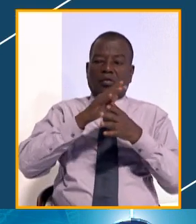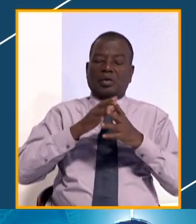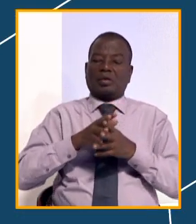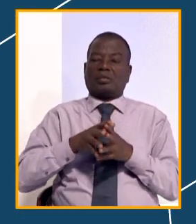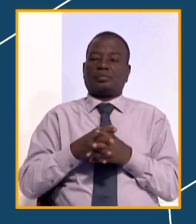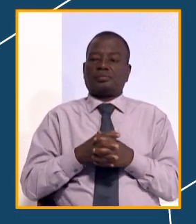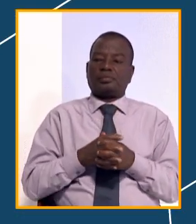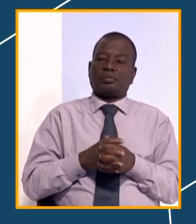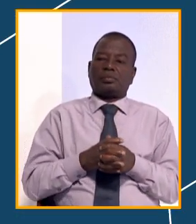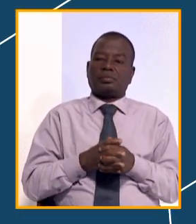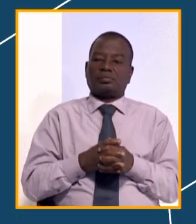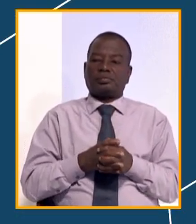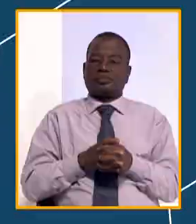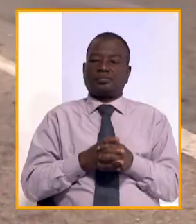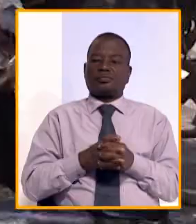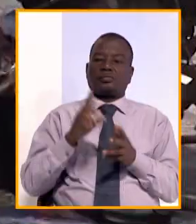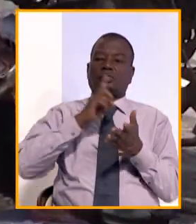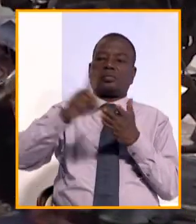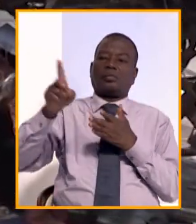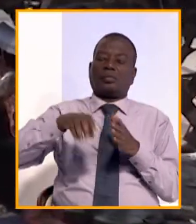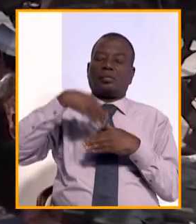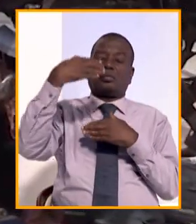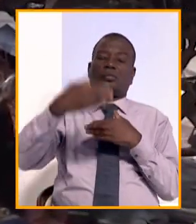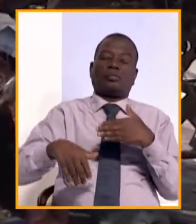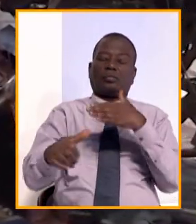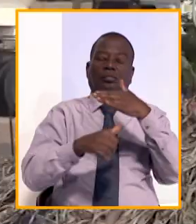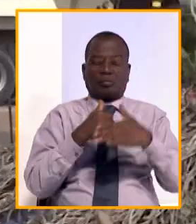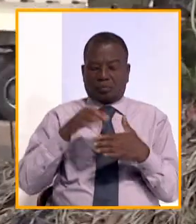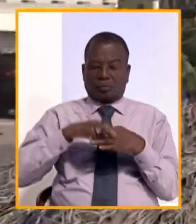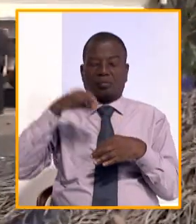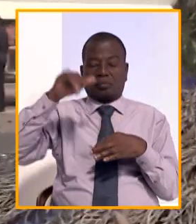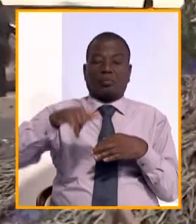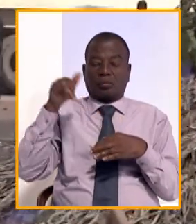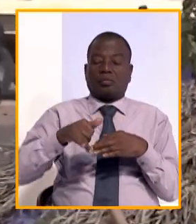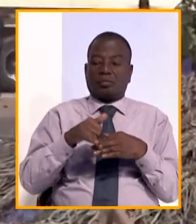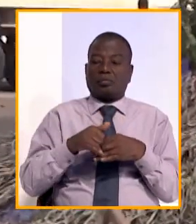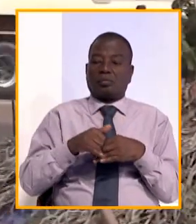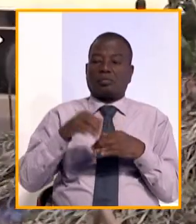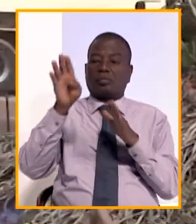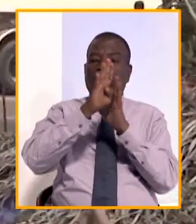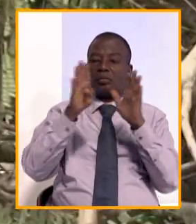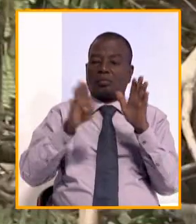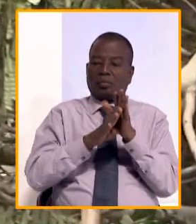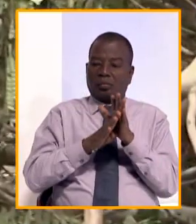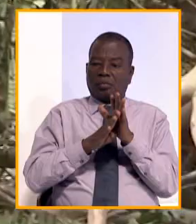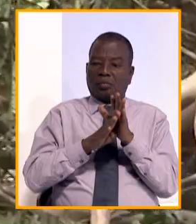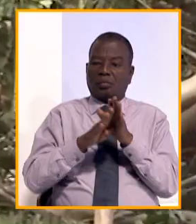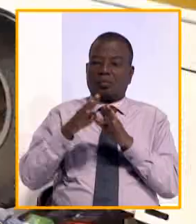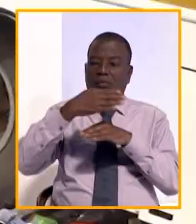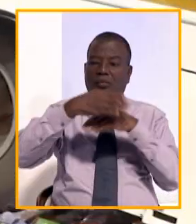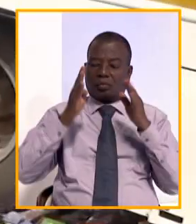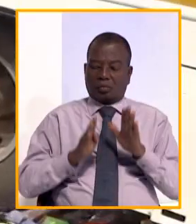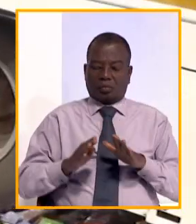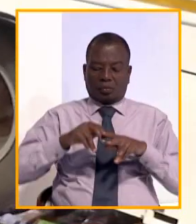Collier. Une semaine après l'événement dramatique de Yamoussoukro, le bureau des enquêtes et